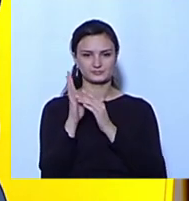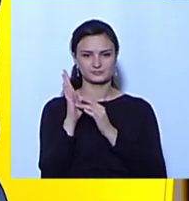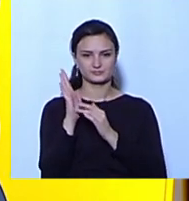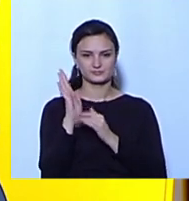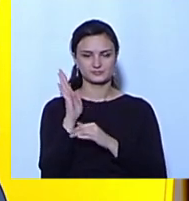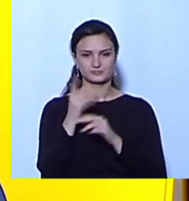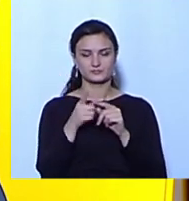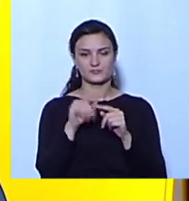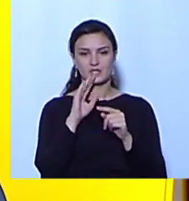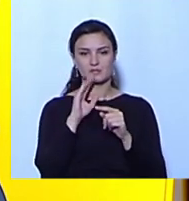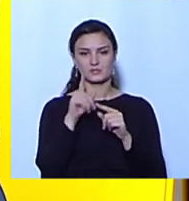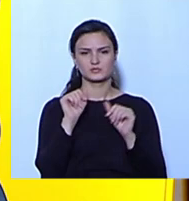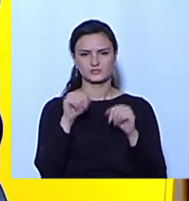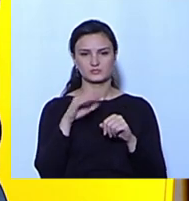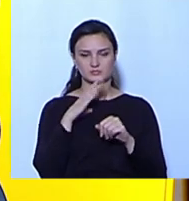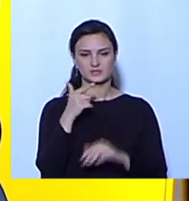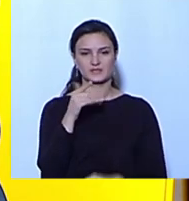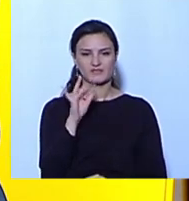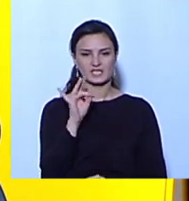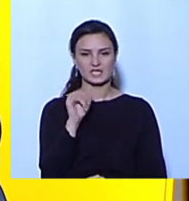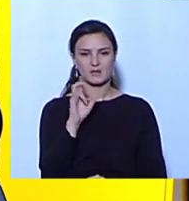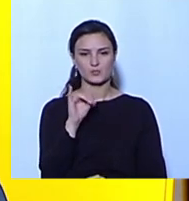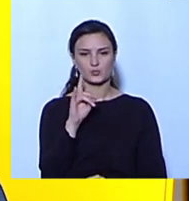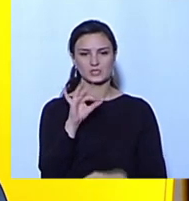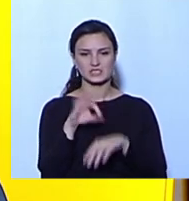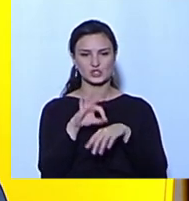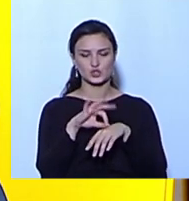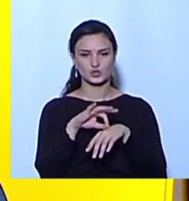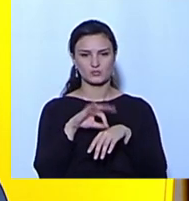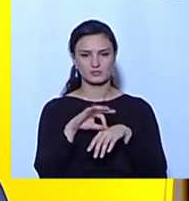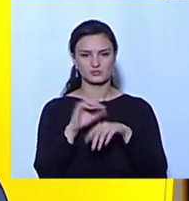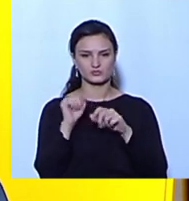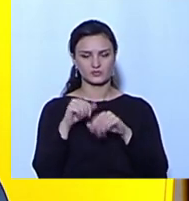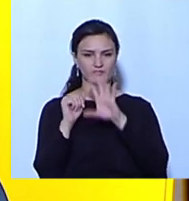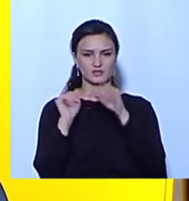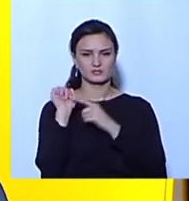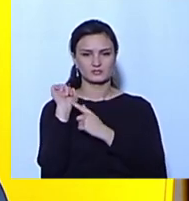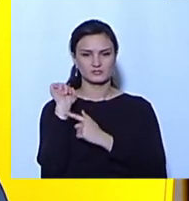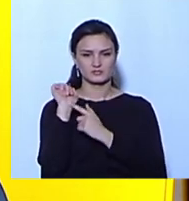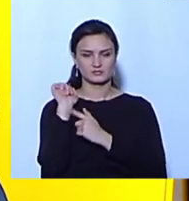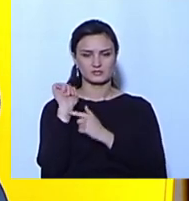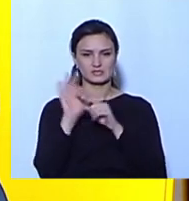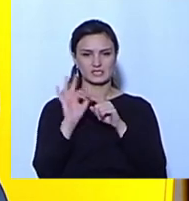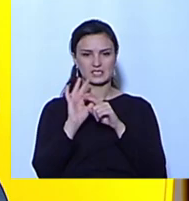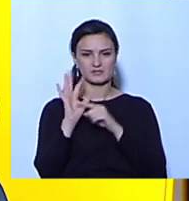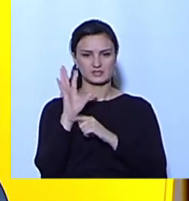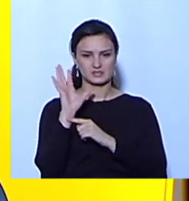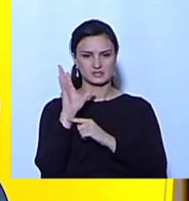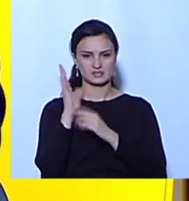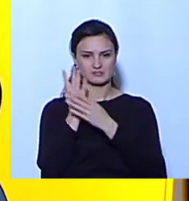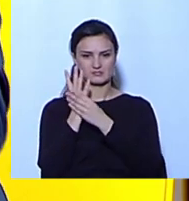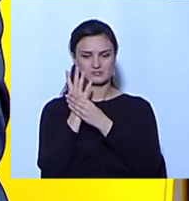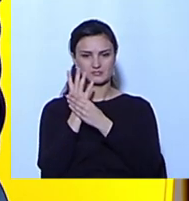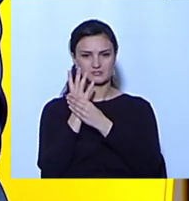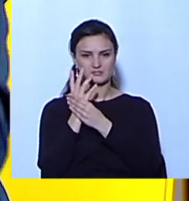არ კონდეს ქალბატონს ეგრეთ წოდებული გვირაბული სინდრომები. დია. გვირაბი არის ჩვენ აქ ყოველას ნერვები მიდის, რომლებიც აინერვირებს ჩვენ ტევანს,